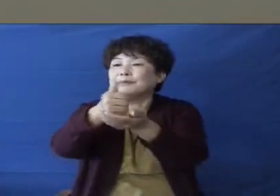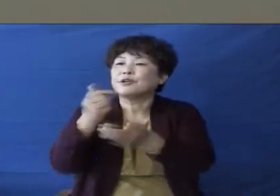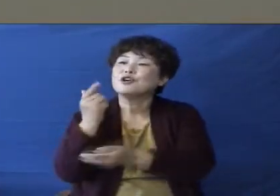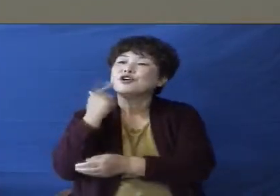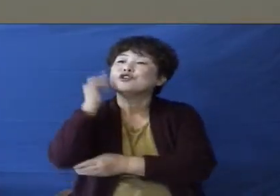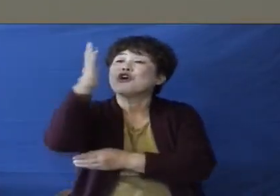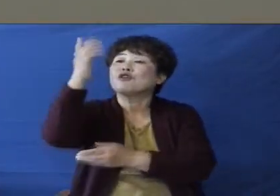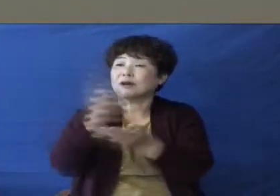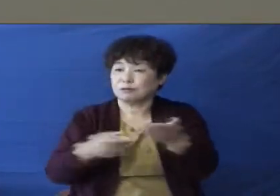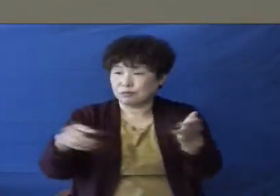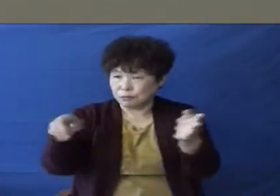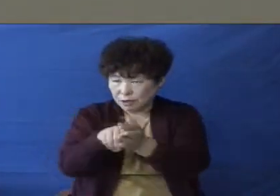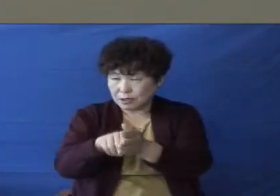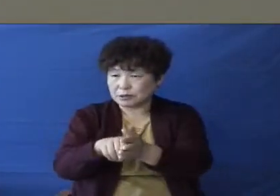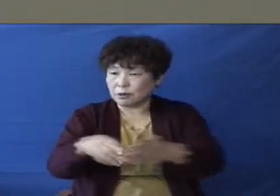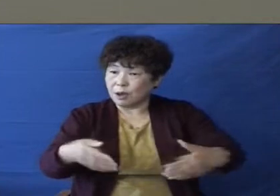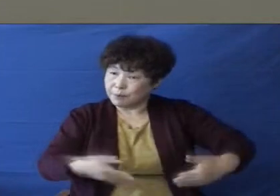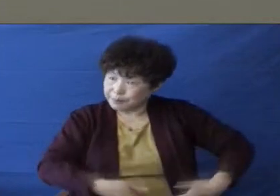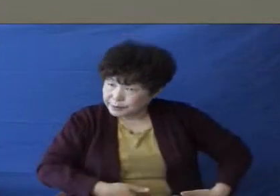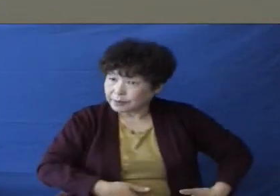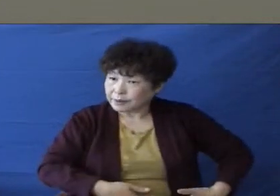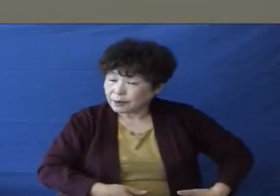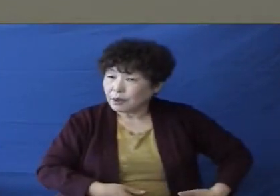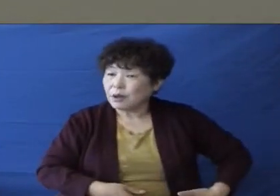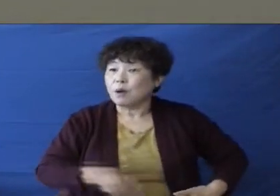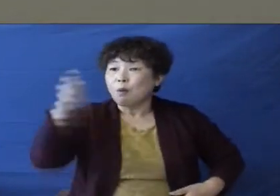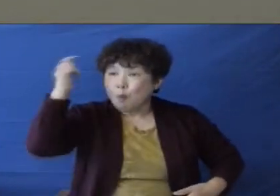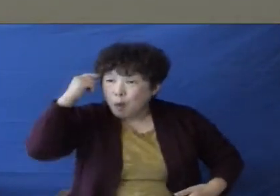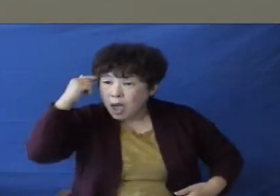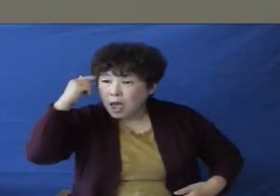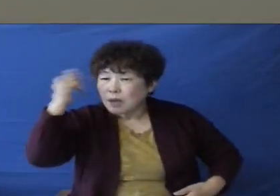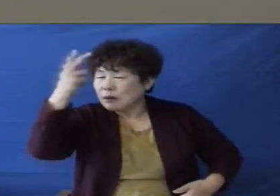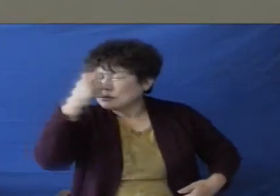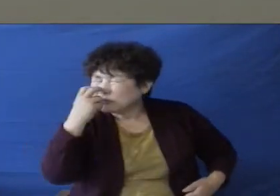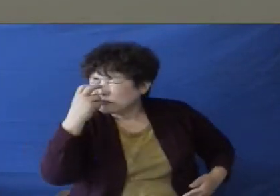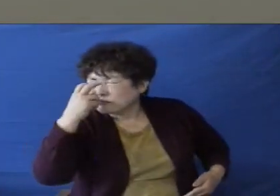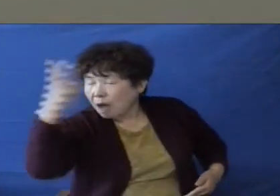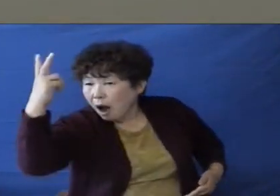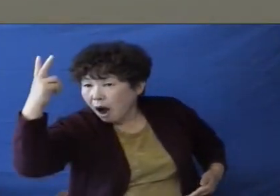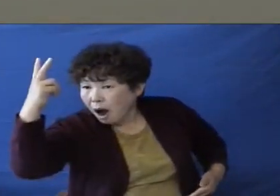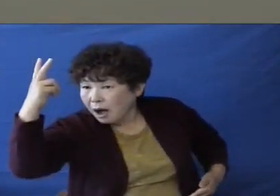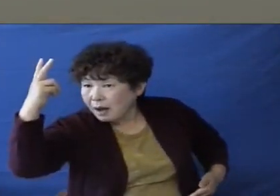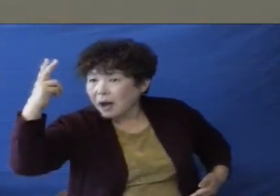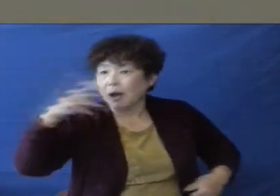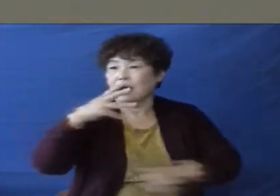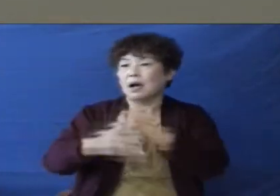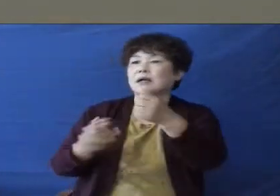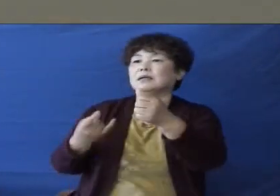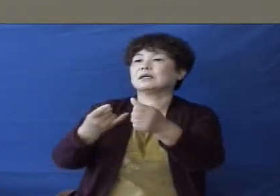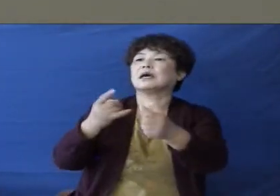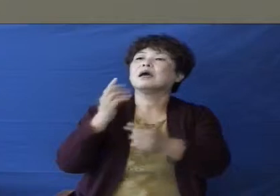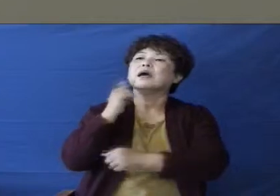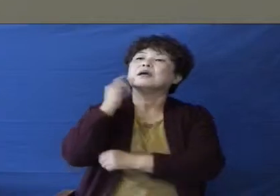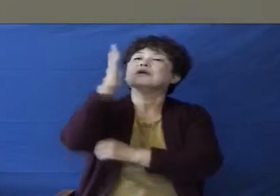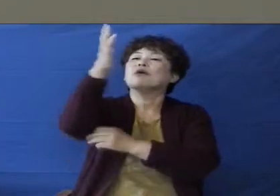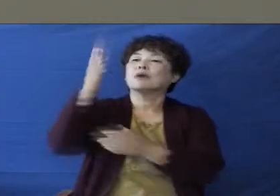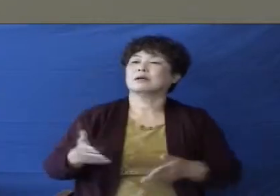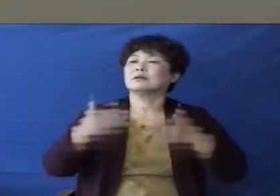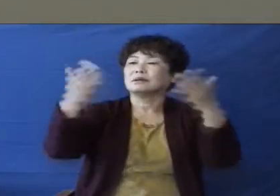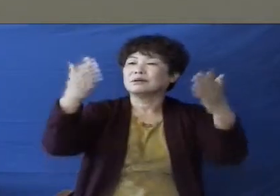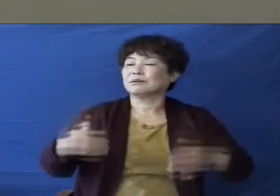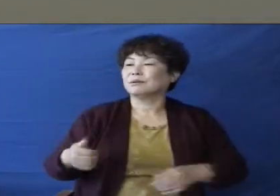지금 이 순간 그 병이 치료 되었을 때 어떤 일이 벌어 줍니까 그 사람은 평생동안 자기의 간증이